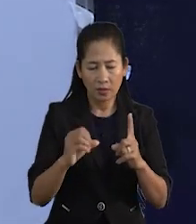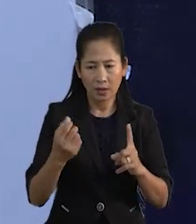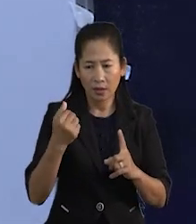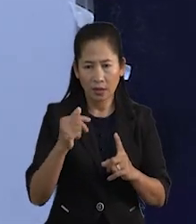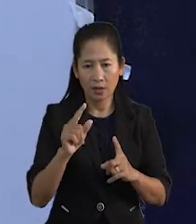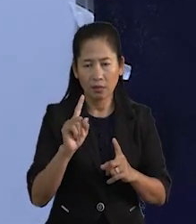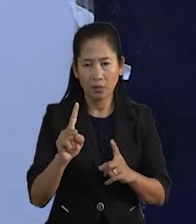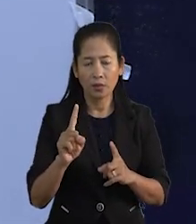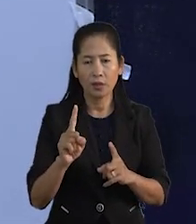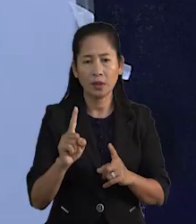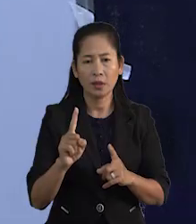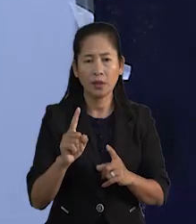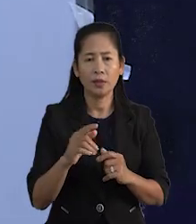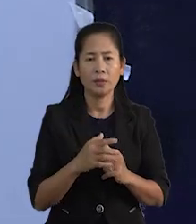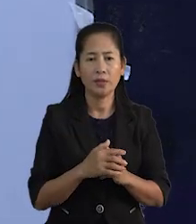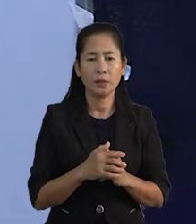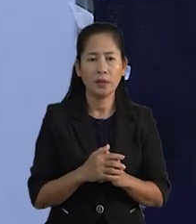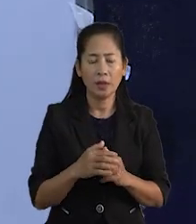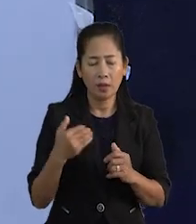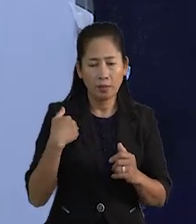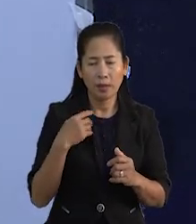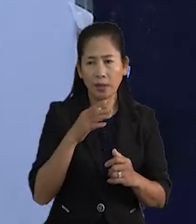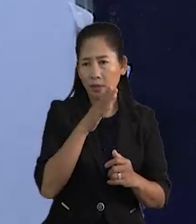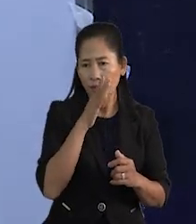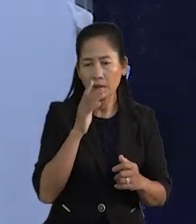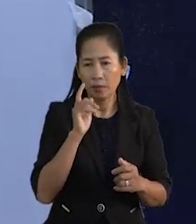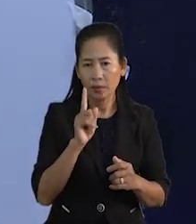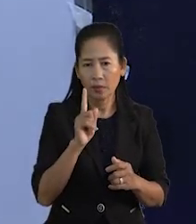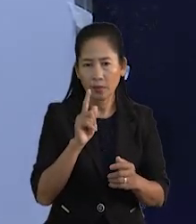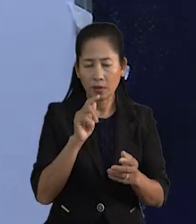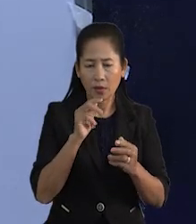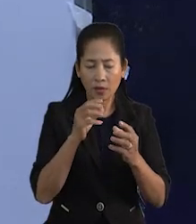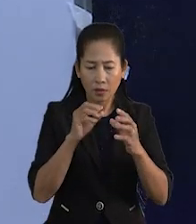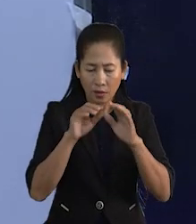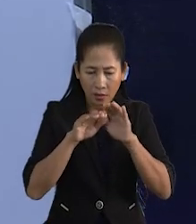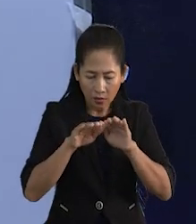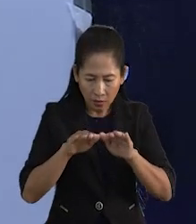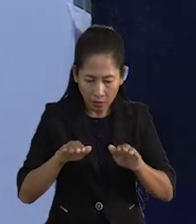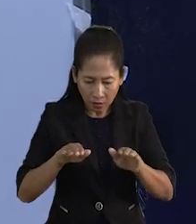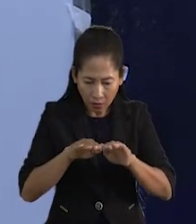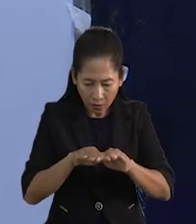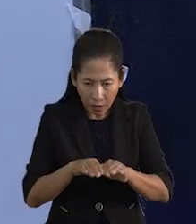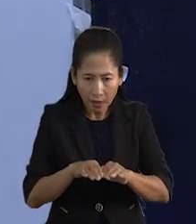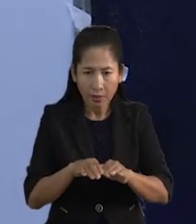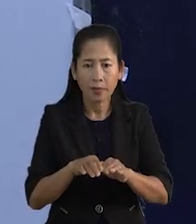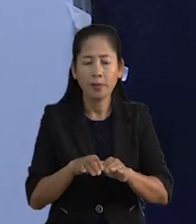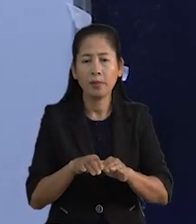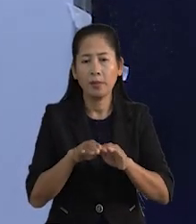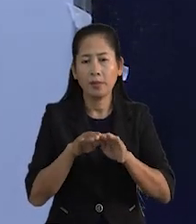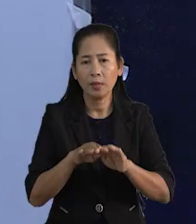ណាកូនណាលបាស់ទី1យើងថាម៉េចមានមេមន់1ក្រាពងទាបាទចាយើងសរសេរកូន